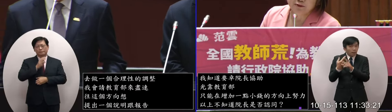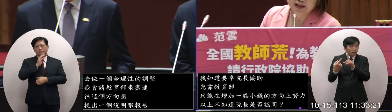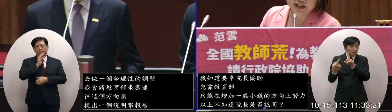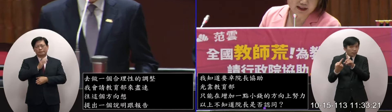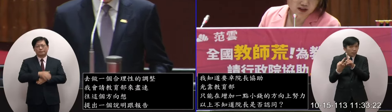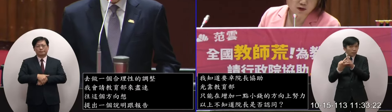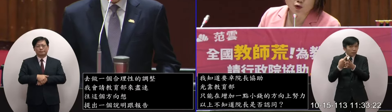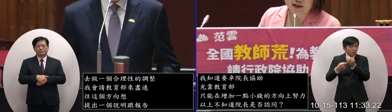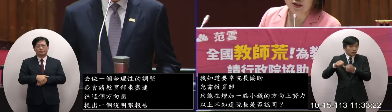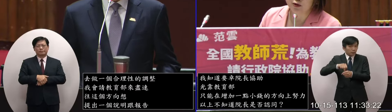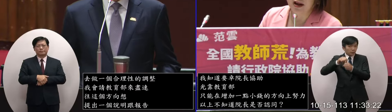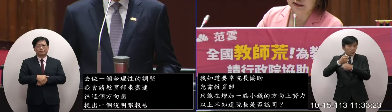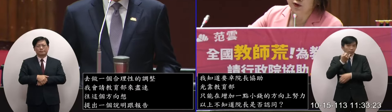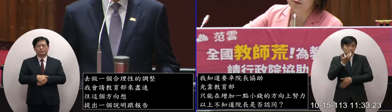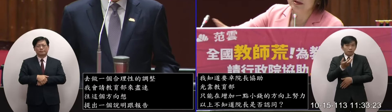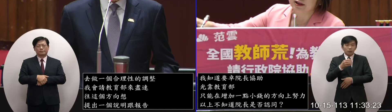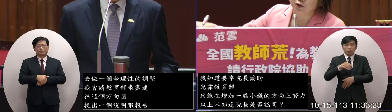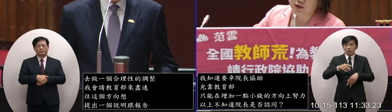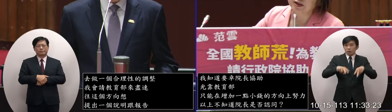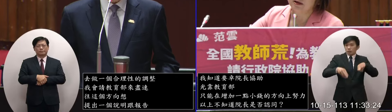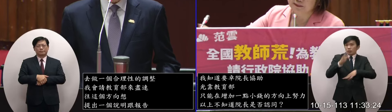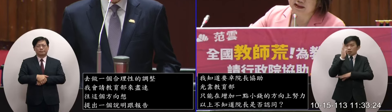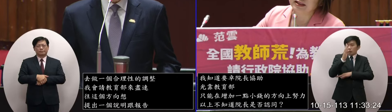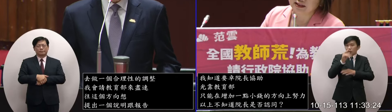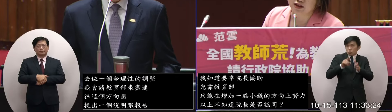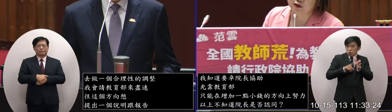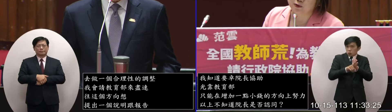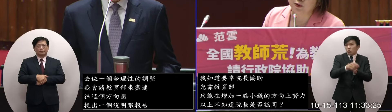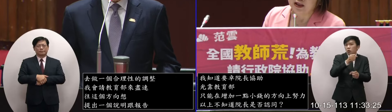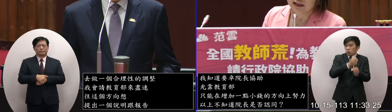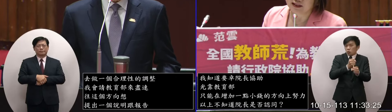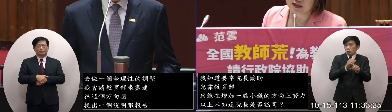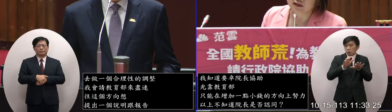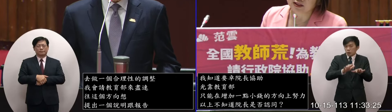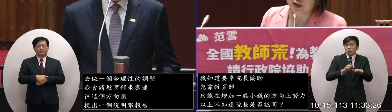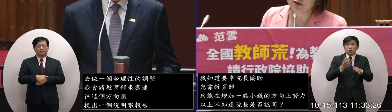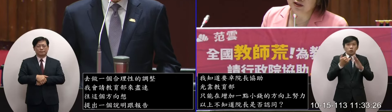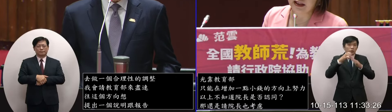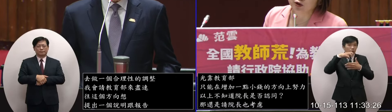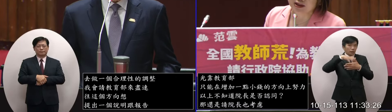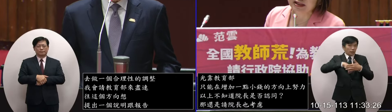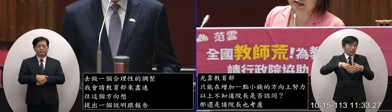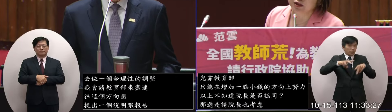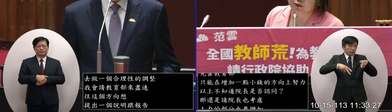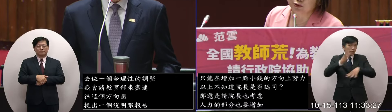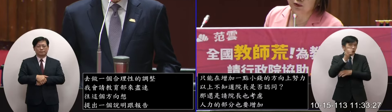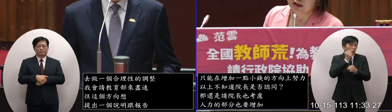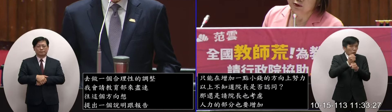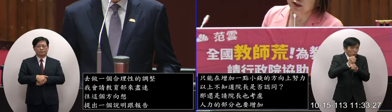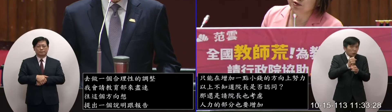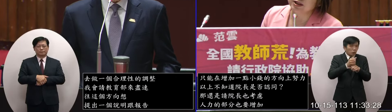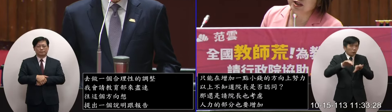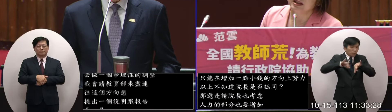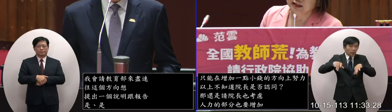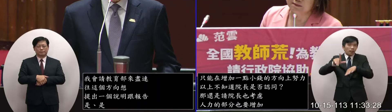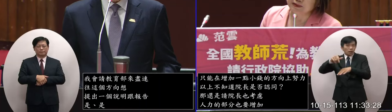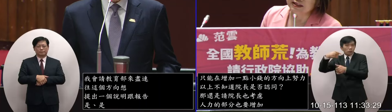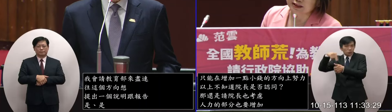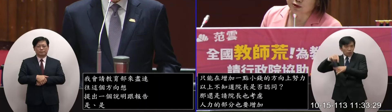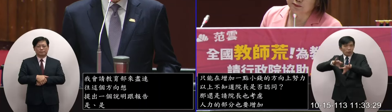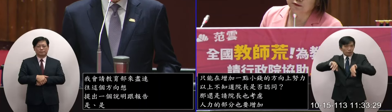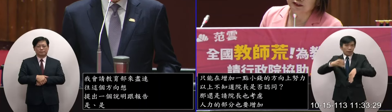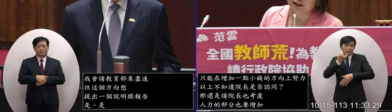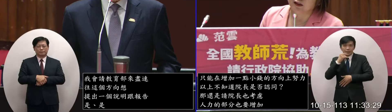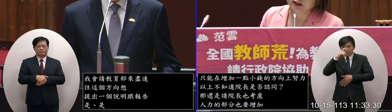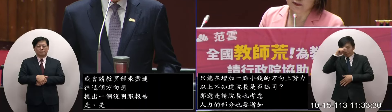是， 因为行政专职化，就目前学校里面的行政工作，那让教师可以专心教书，我会觉得是根